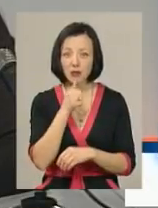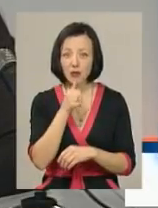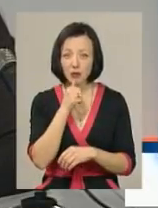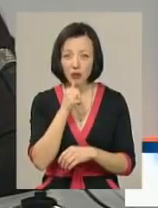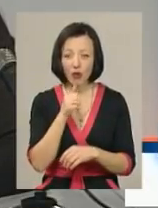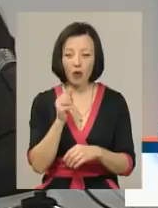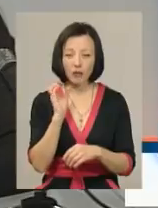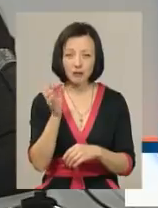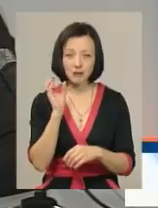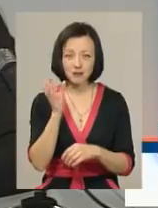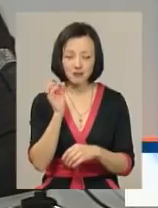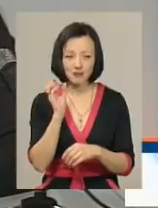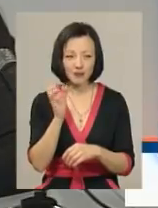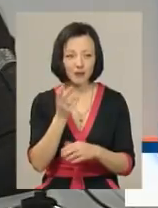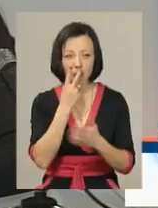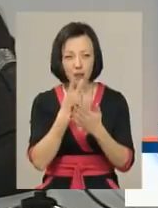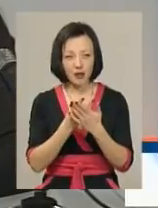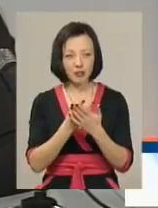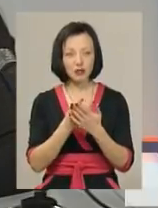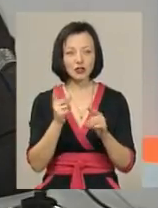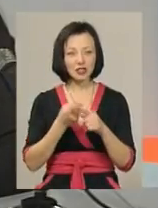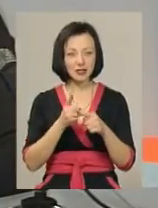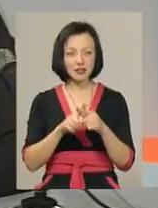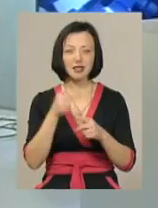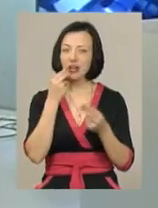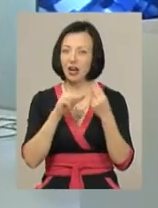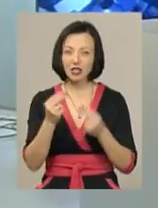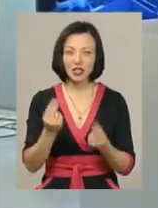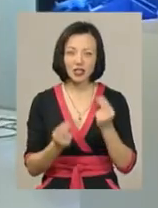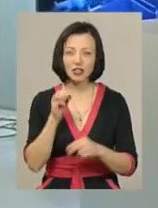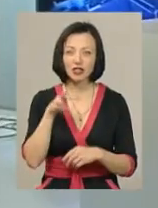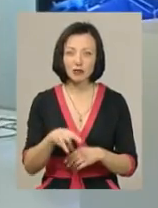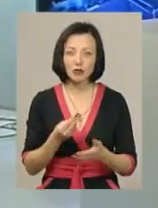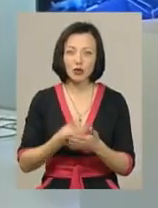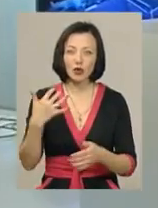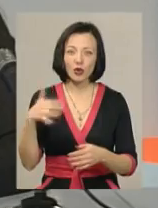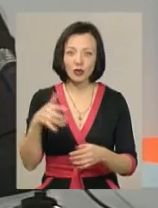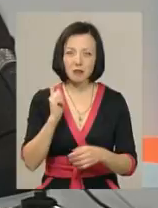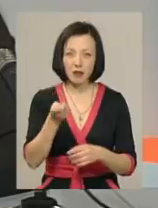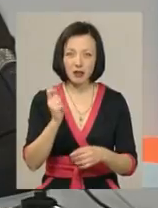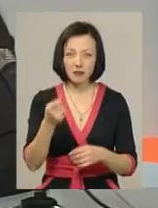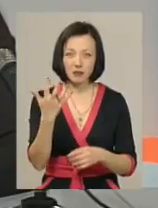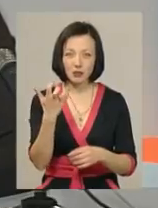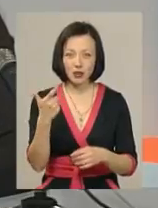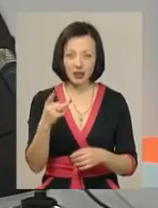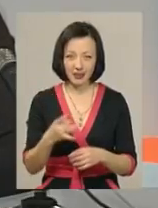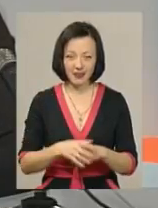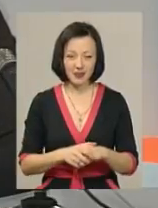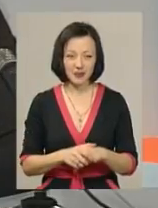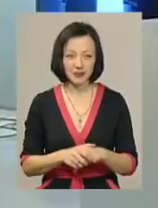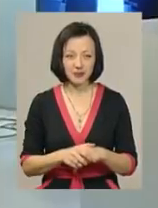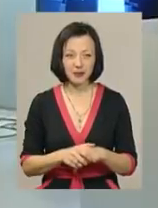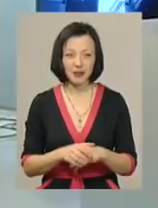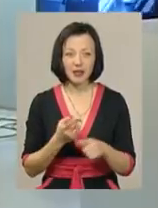різною коробочкою поторохкотіти І ви будете бачити що це краща іграшка ніж то дорогуще бряскальце за 500 грн